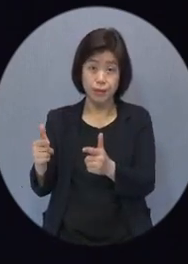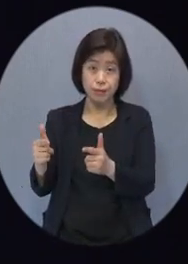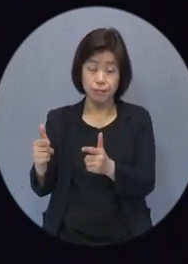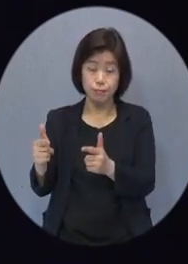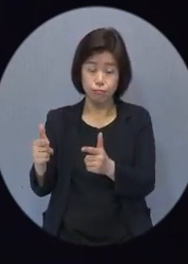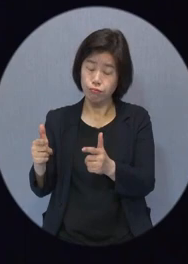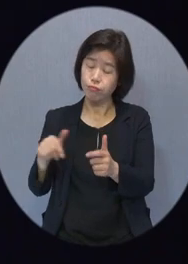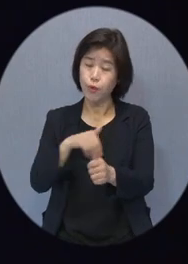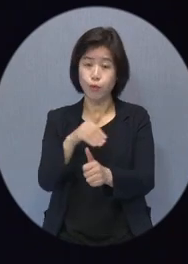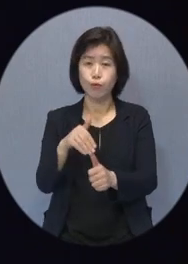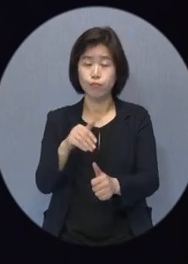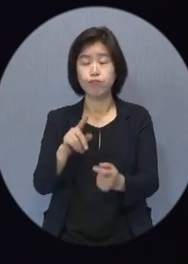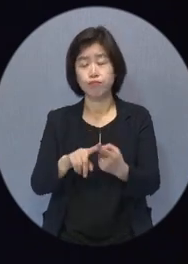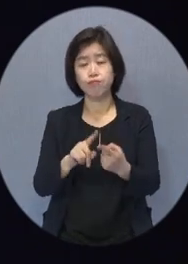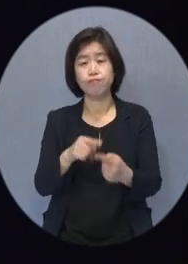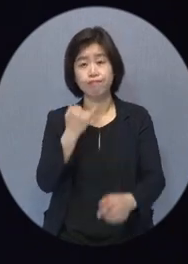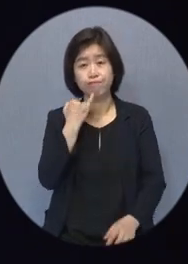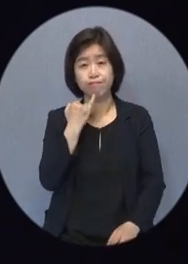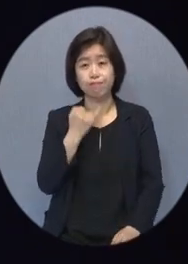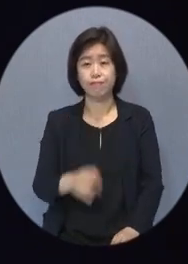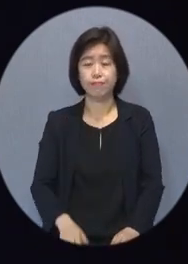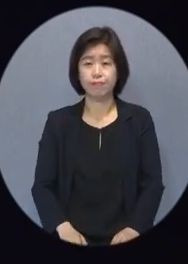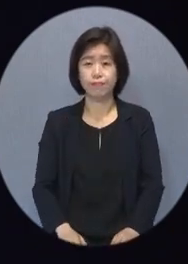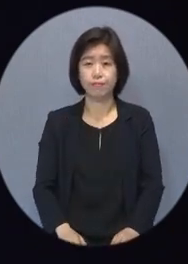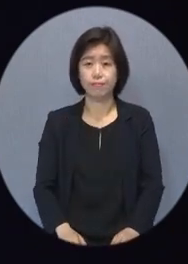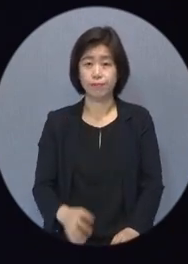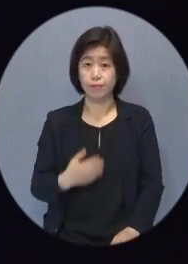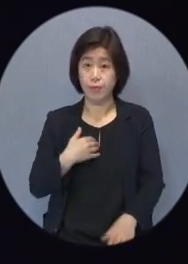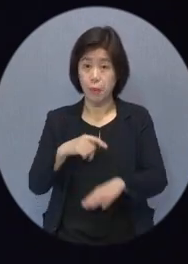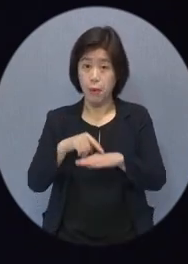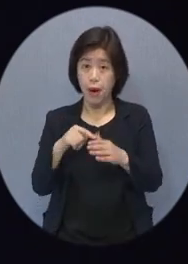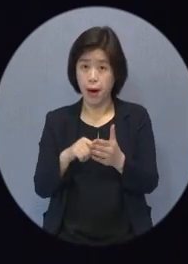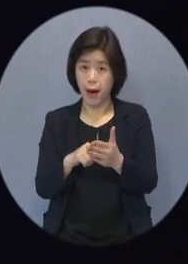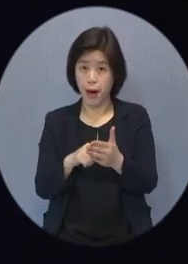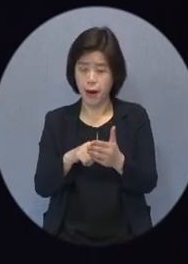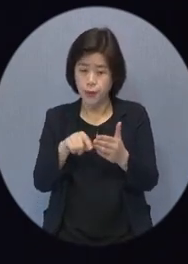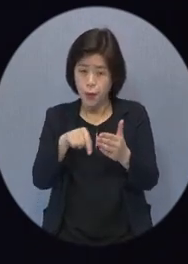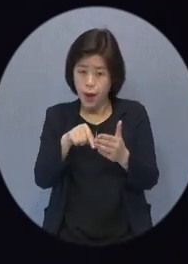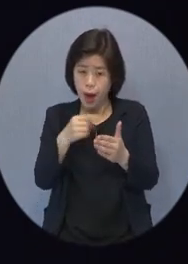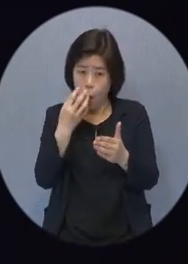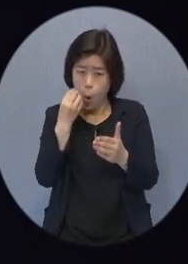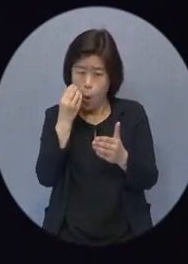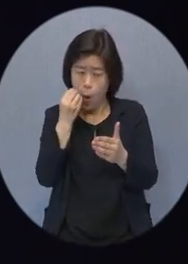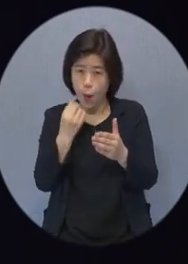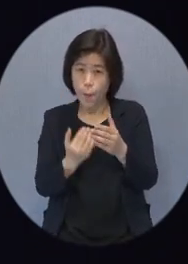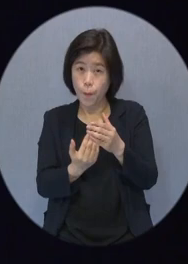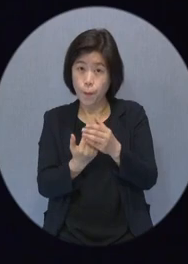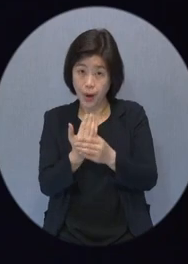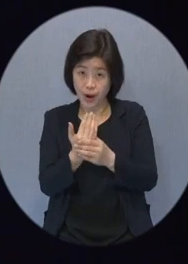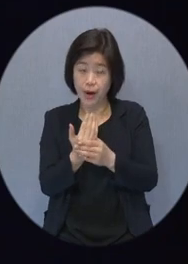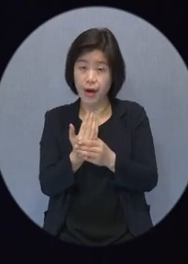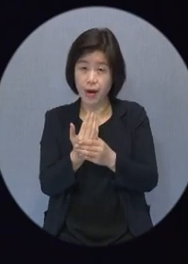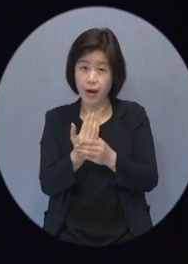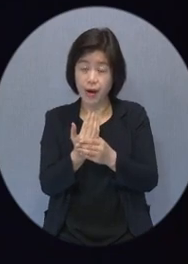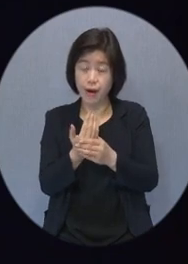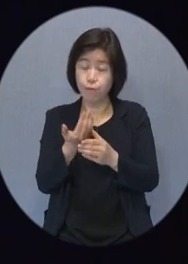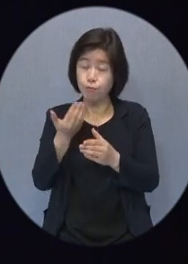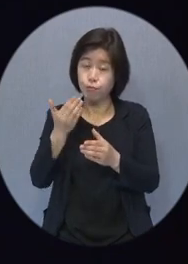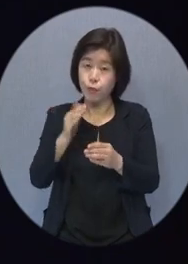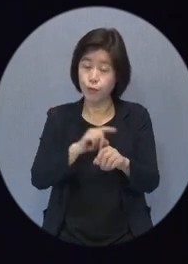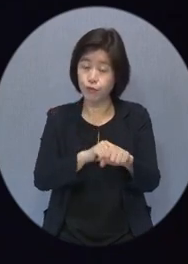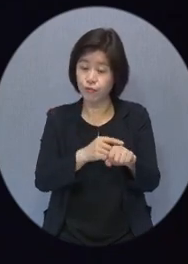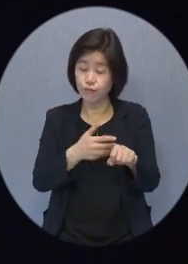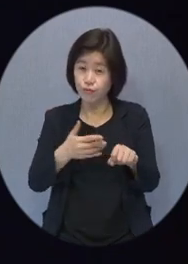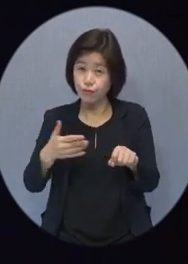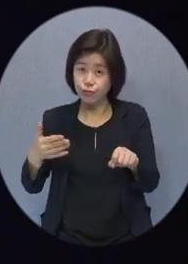나쁘지 않다. 나의 마음은 기묘하게 뒤틀려가고 있었으나 점차로 모든